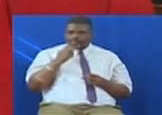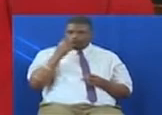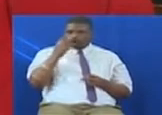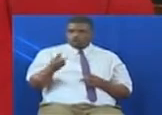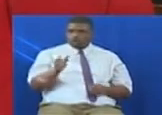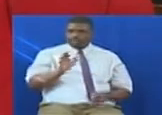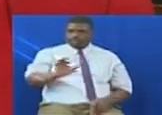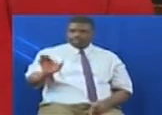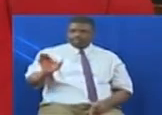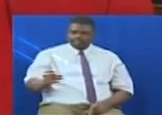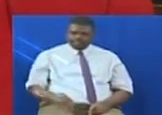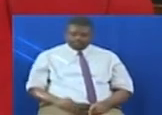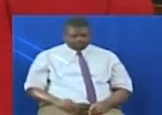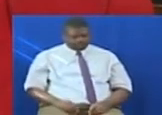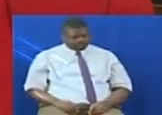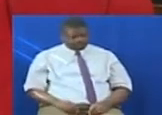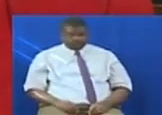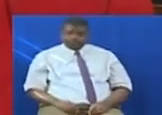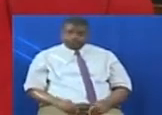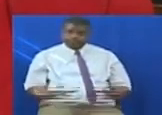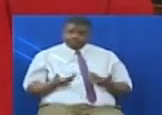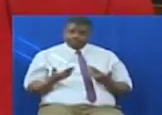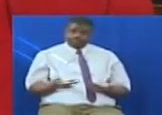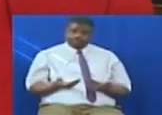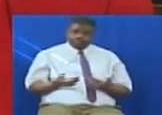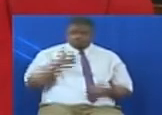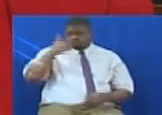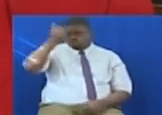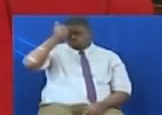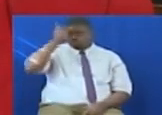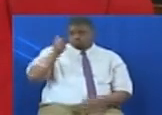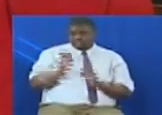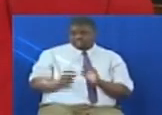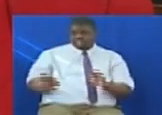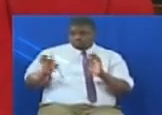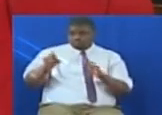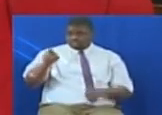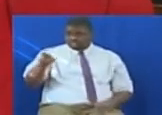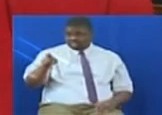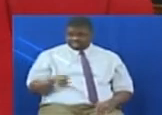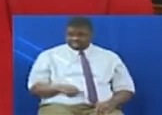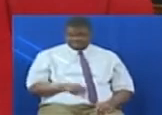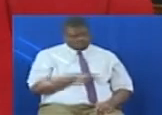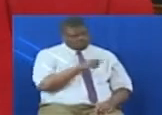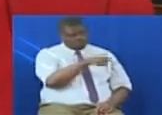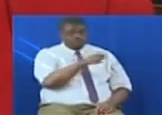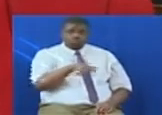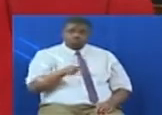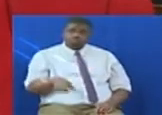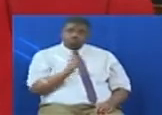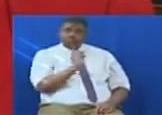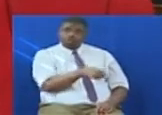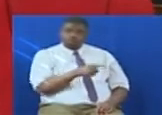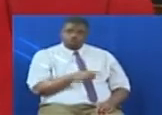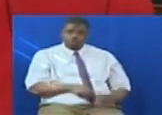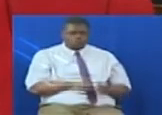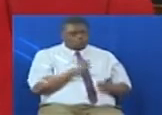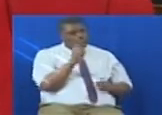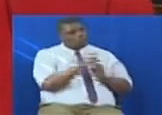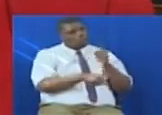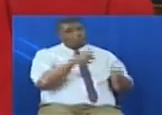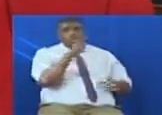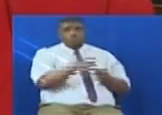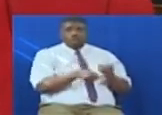Leo hii Mheshimiwa Speaker, sijui kama mnakumbuka vizuri, wako watu wanalaumu rais kununua ndege kwa